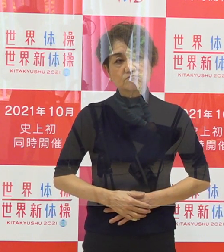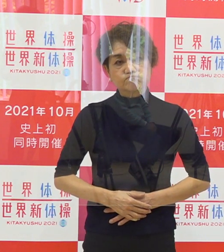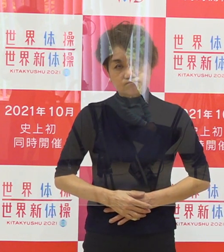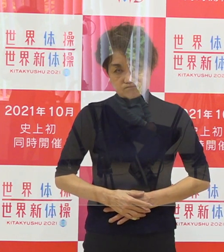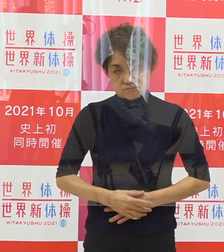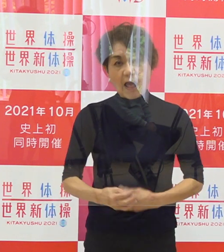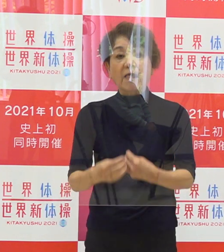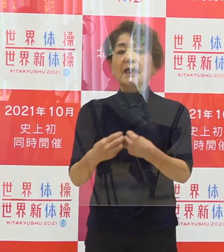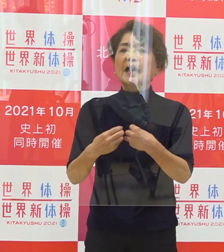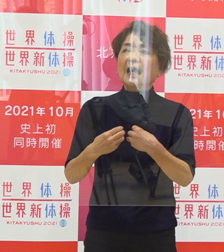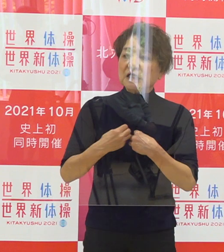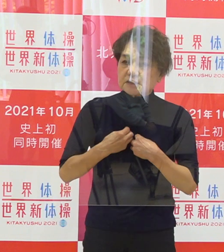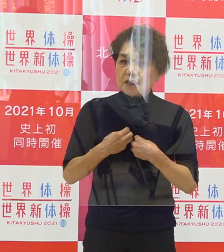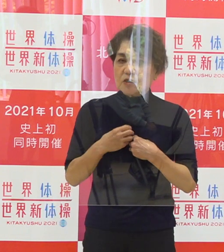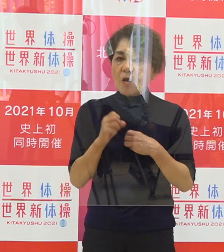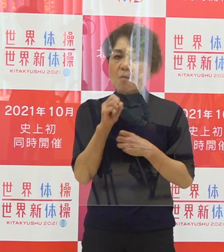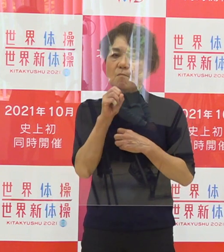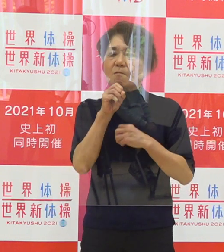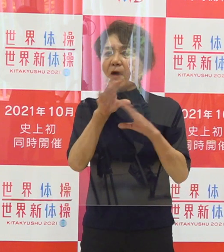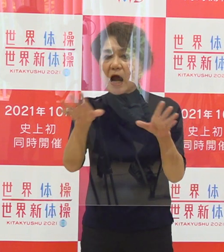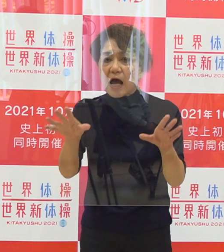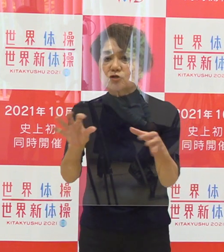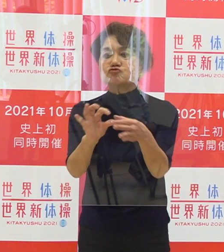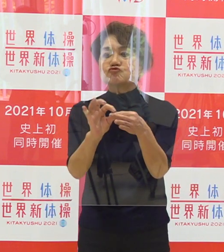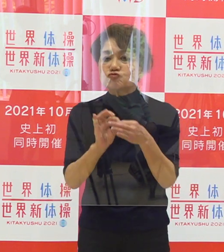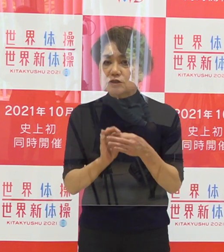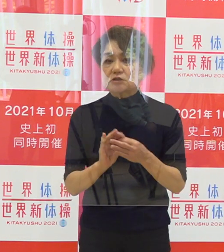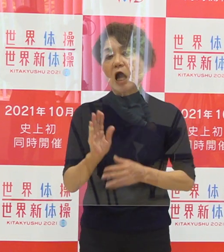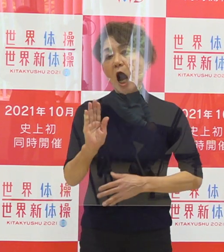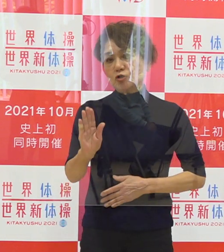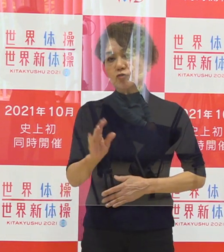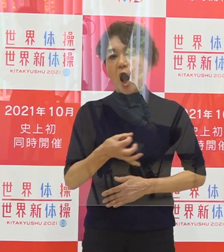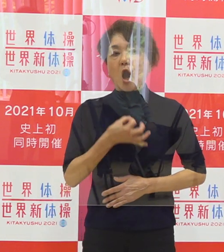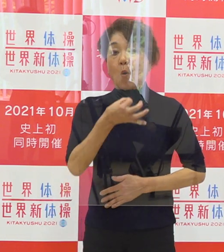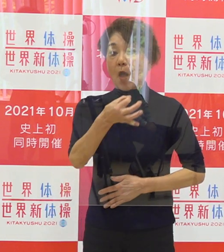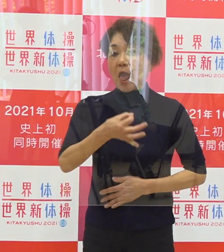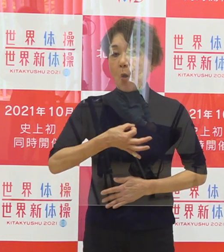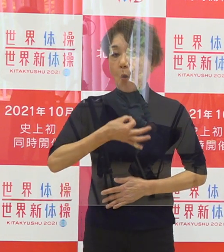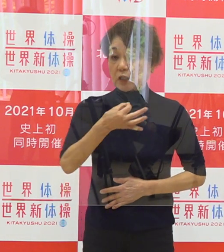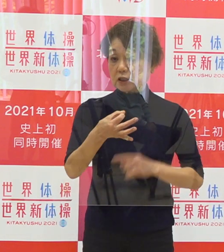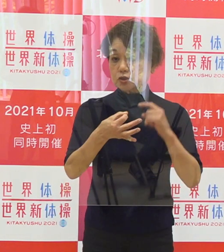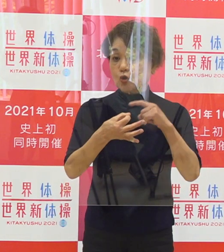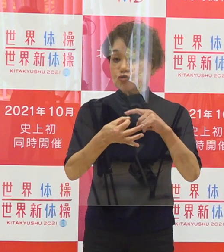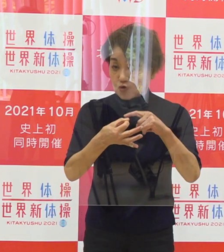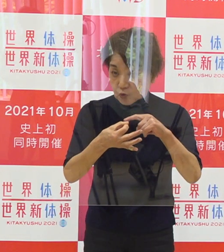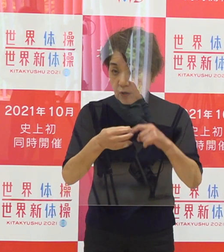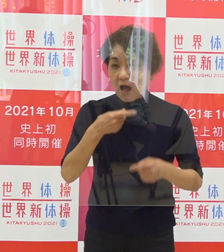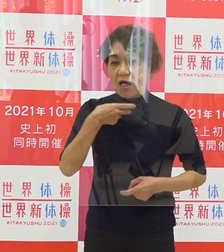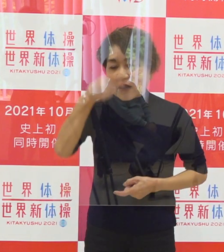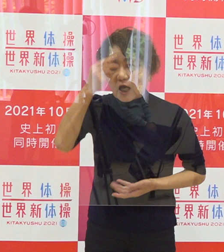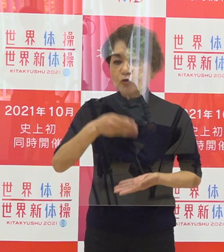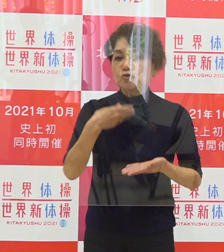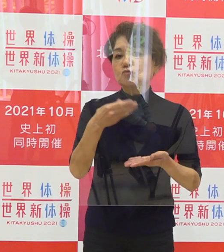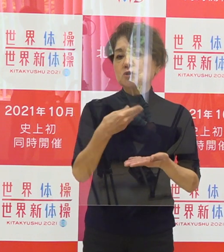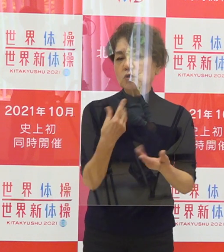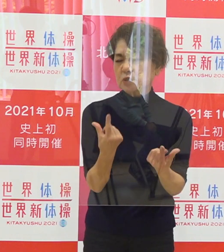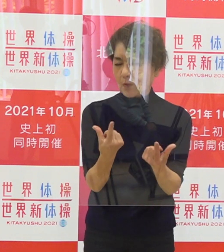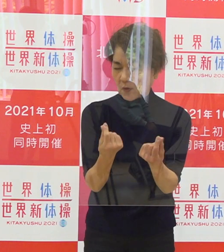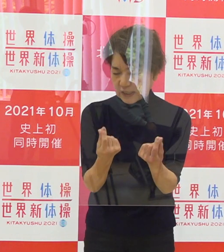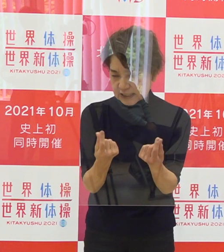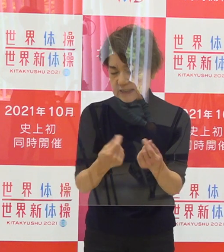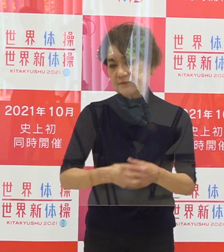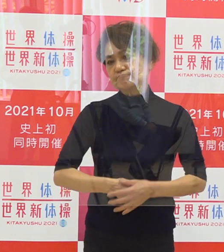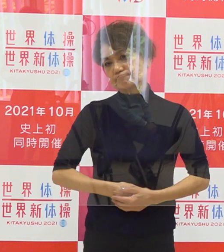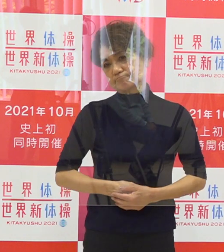感染というのは飛沫を通じてと言われておりますので、声を出すということがお酒を飲んでも食事をしても何でもそうであります